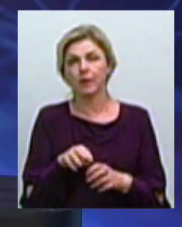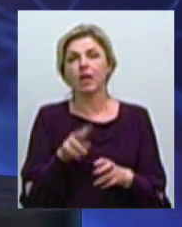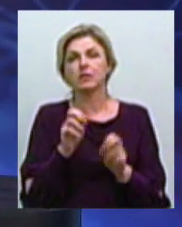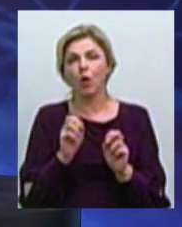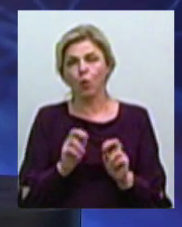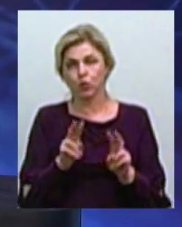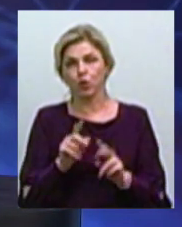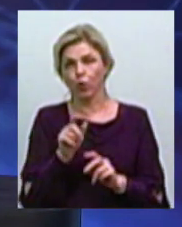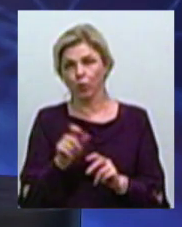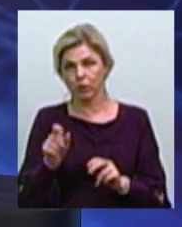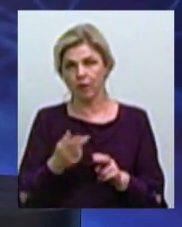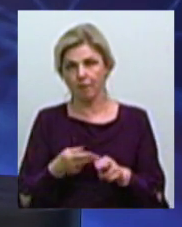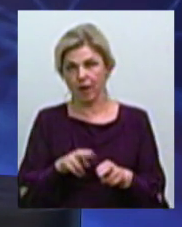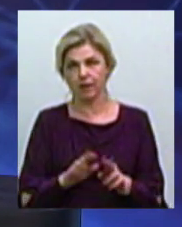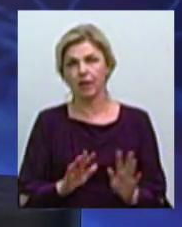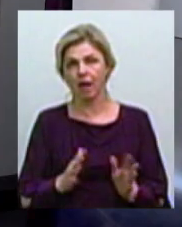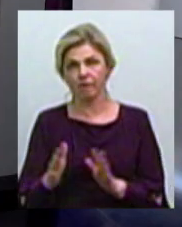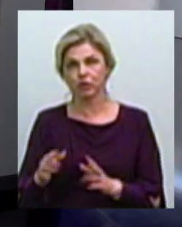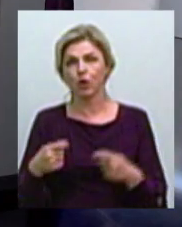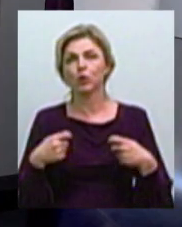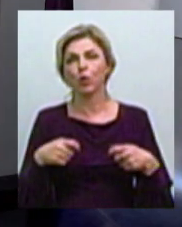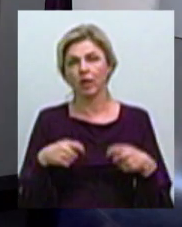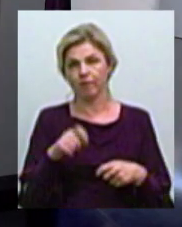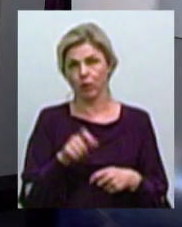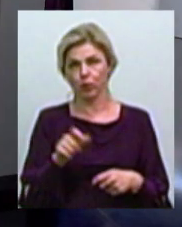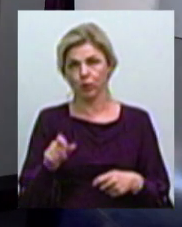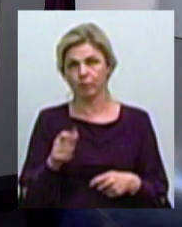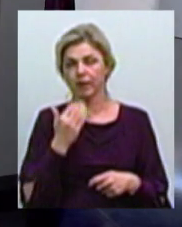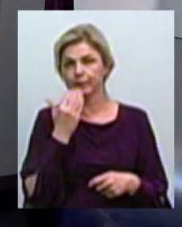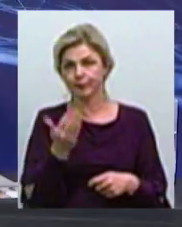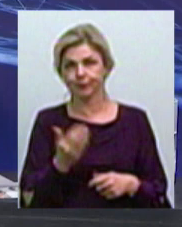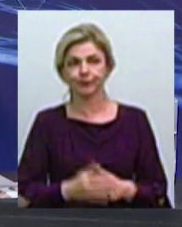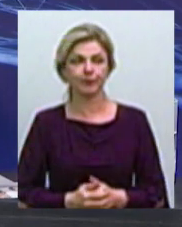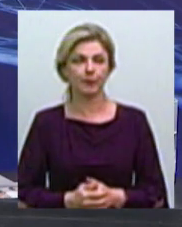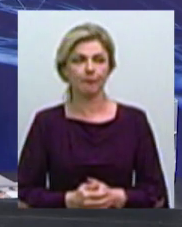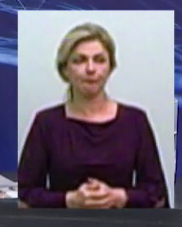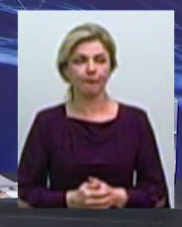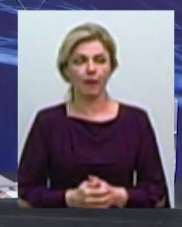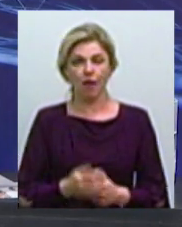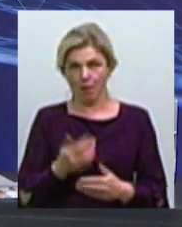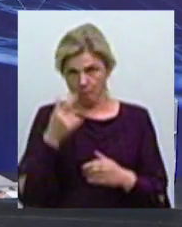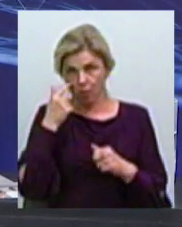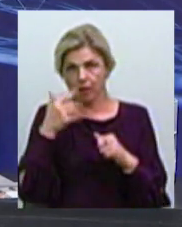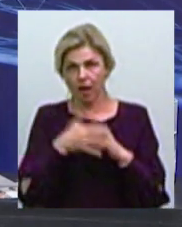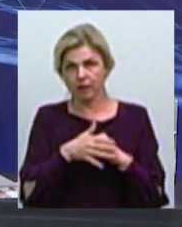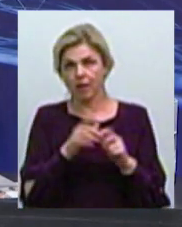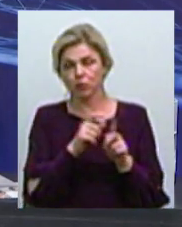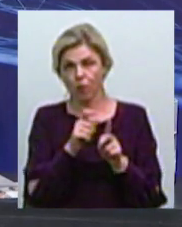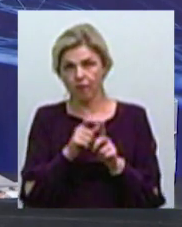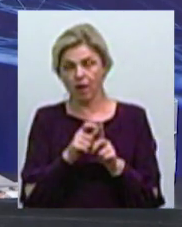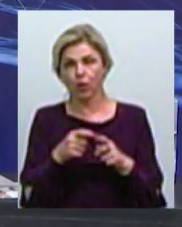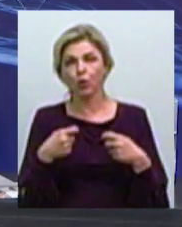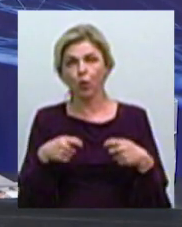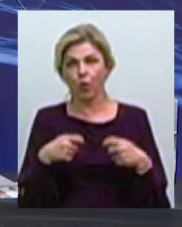людям це явище – торгівля людьми? Ну, само по себе поняття торговлі людьми